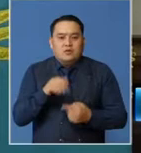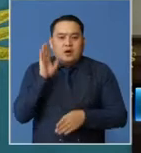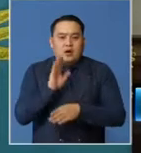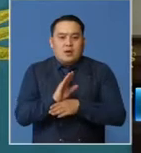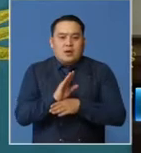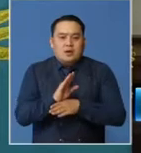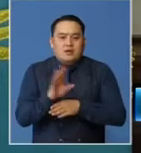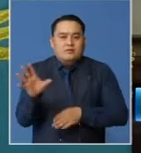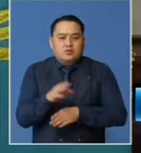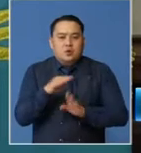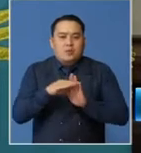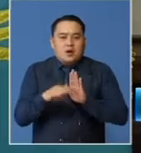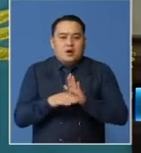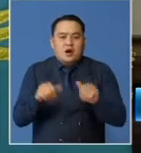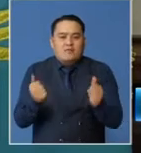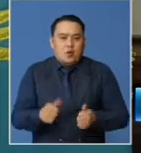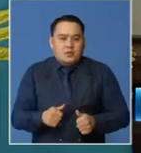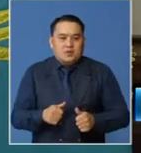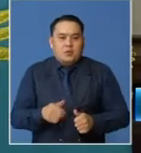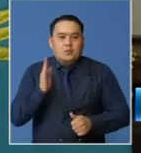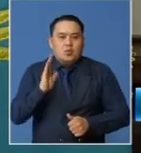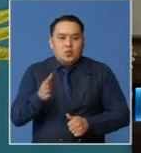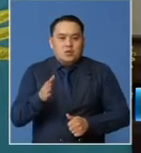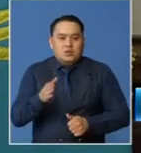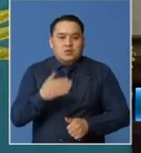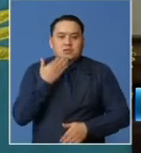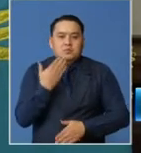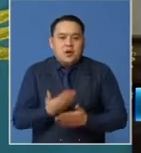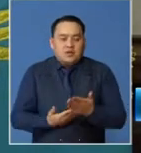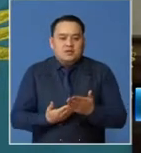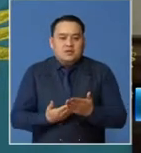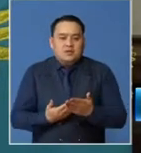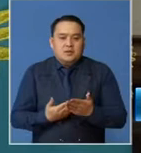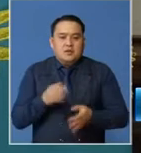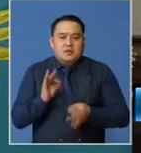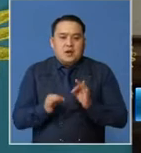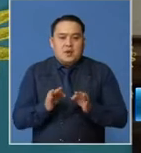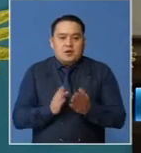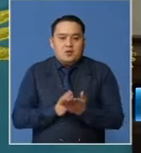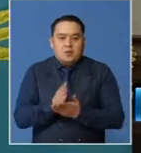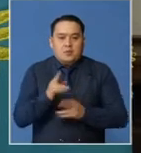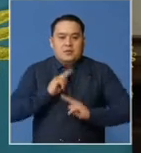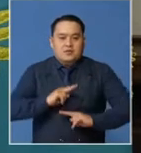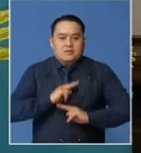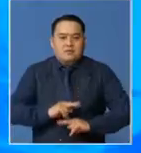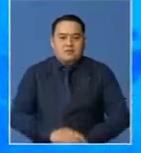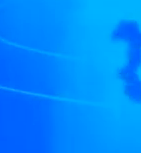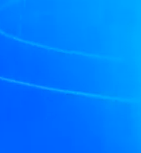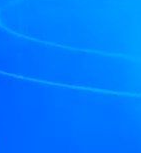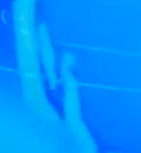дал, все протокольно оформится, и будем спрашивать, пока на нормальное русло эту работу не поставим.